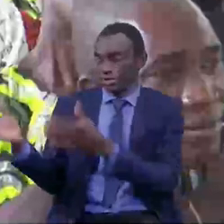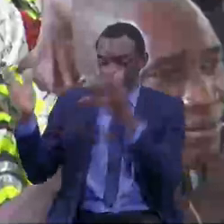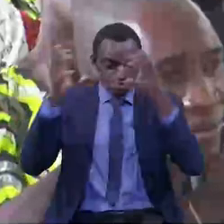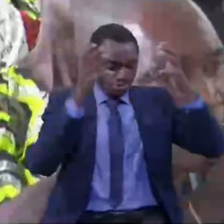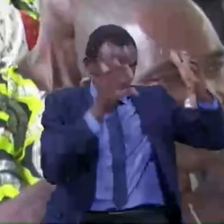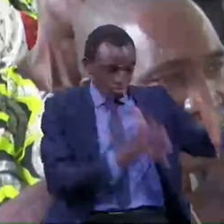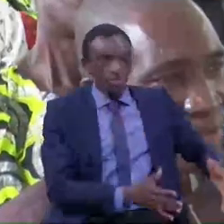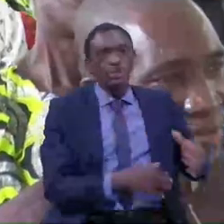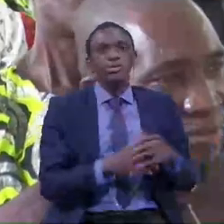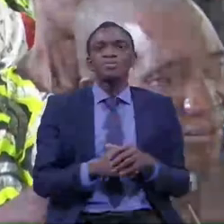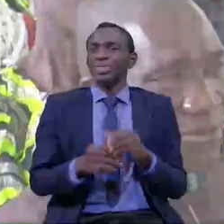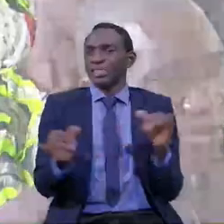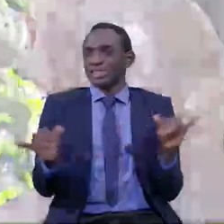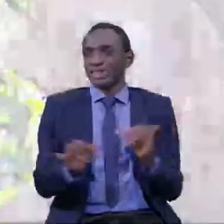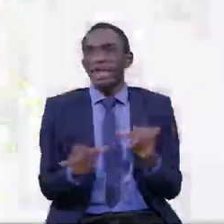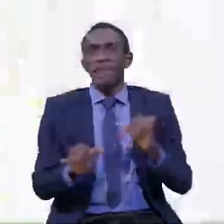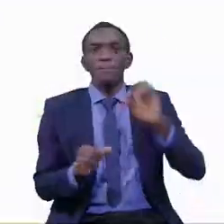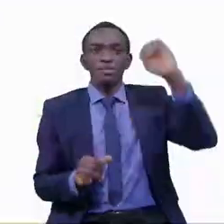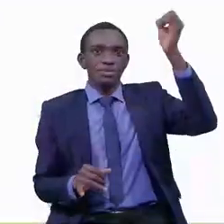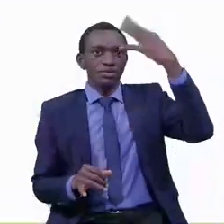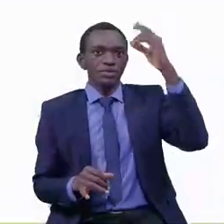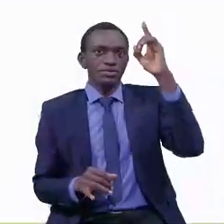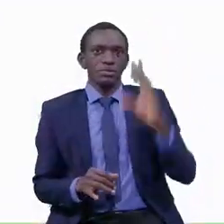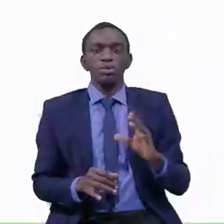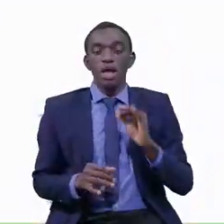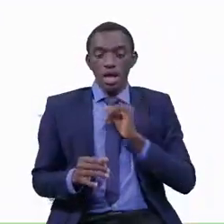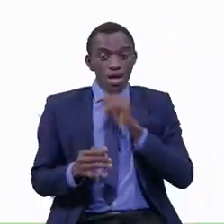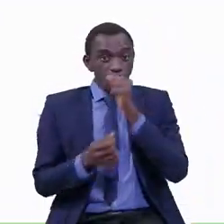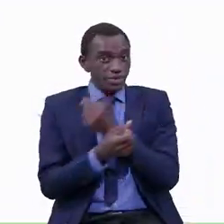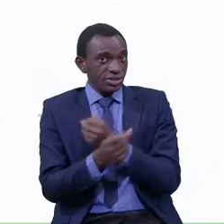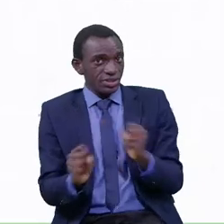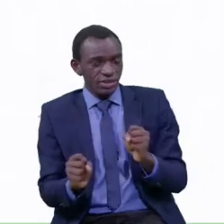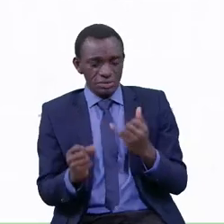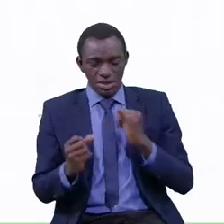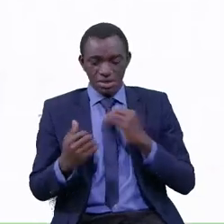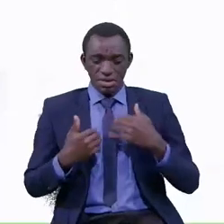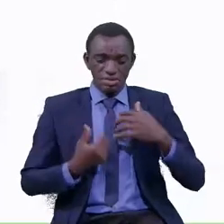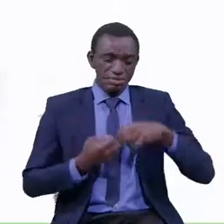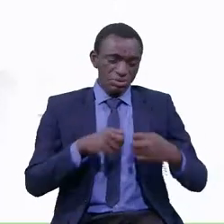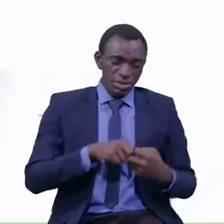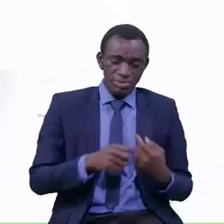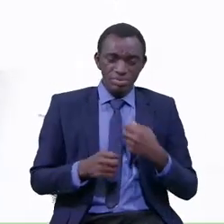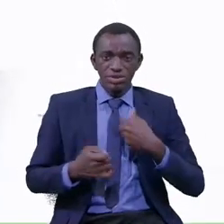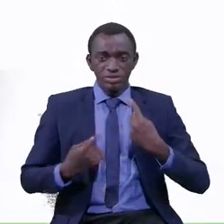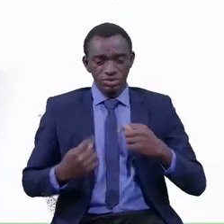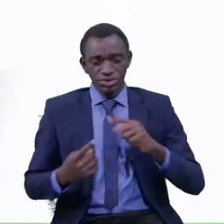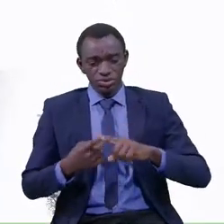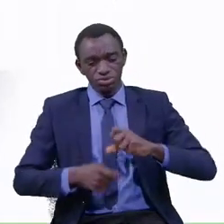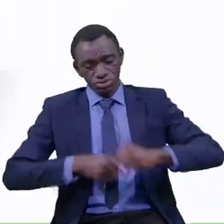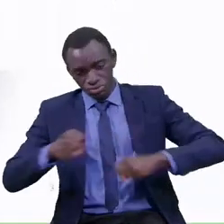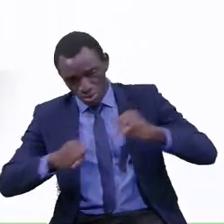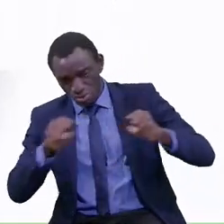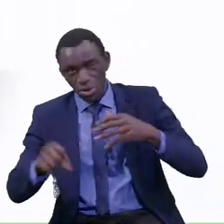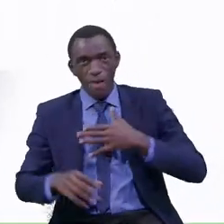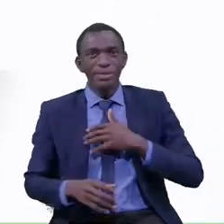de Dieu. Je suis sauvé. J'ai des défis et je commence à lutter de moi-même. Non, la